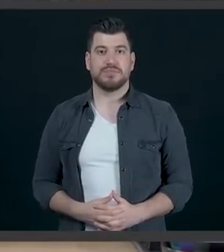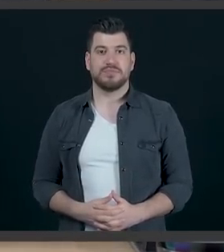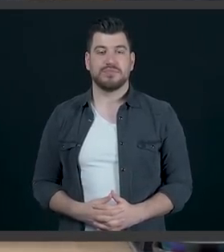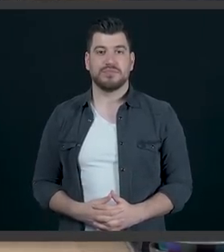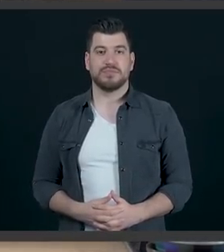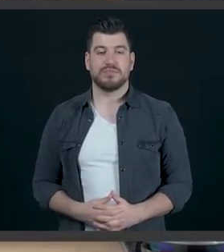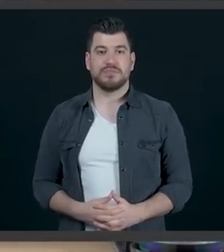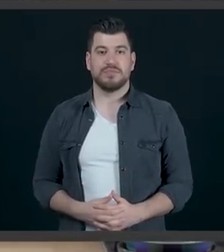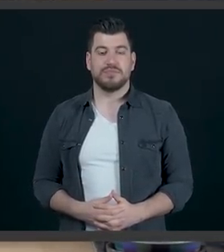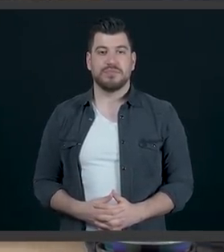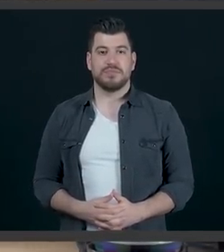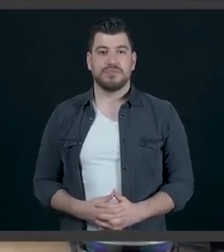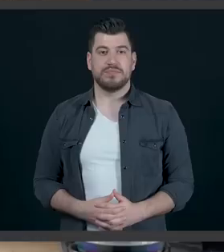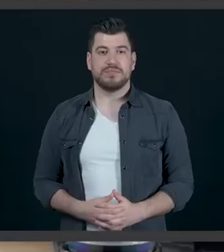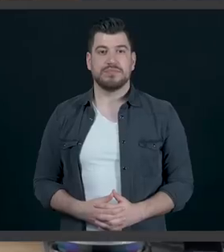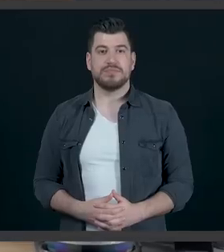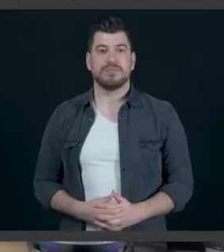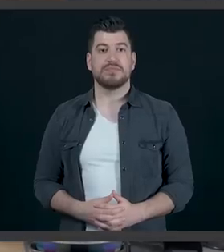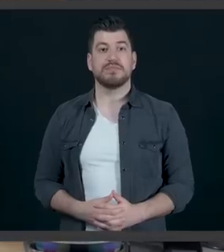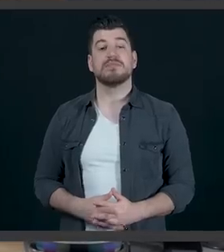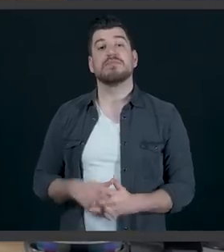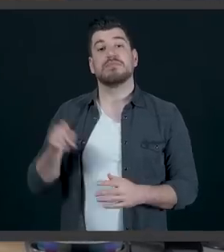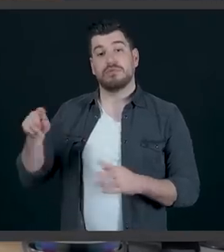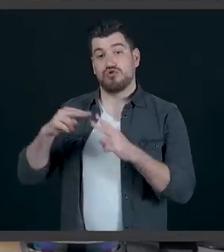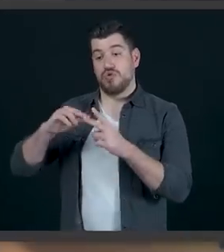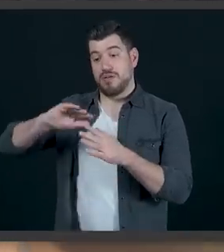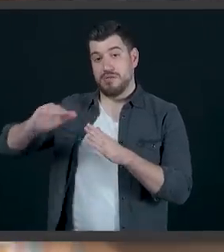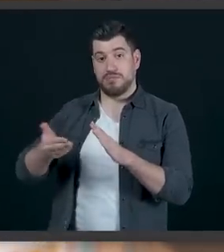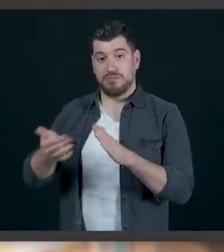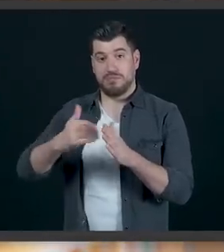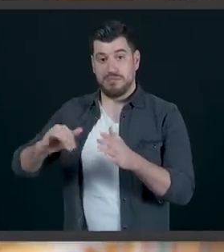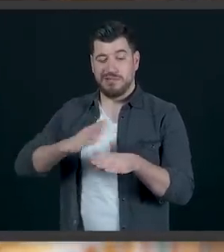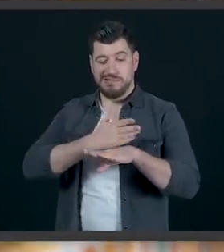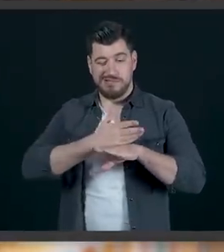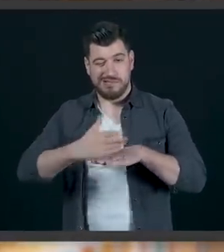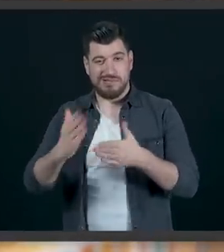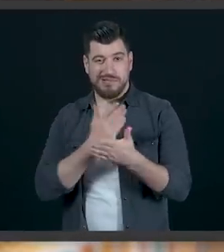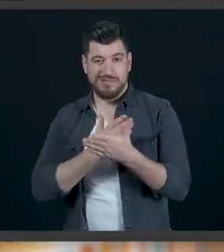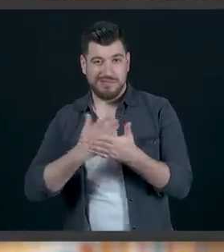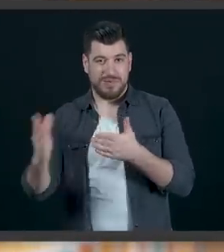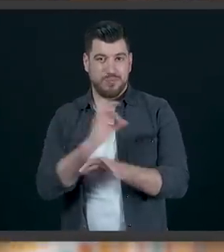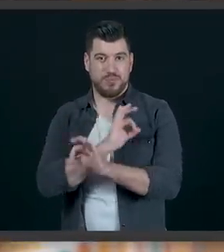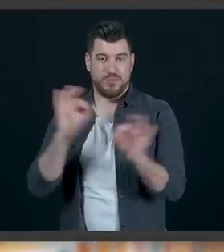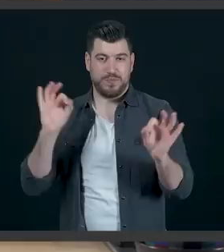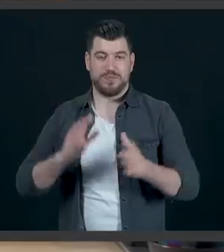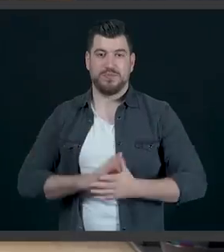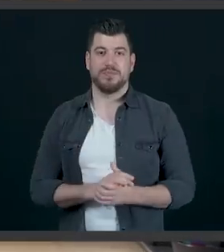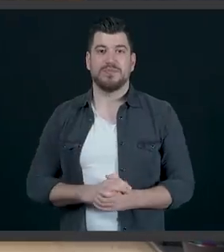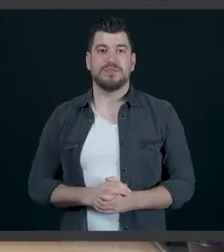Πάρω όλη τη σοκολάτα. Δεν θέλω να αφήσω τίποτα. Όπα και όπα και όπα και